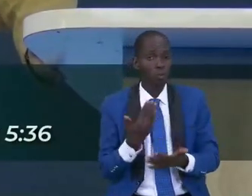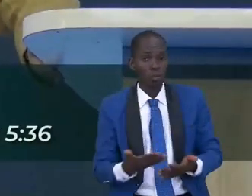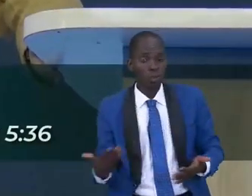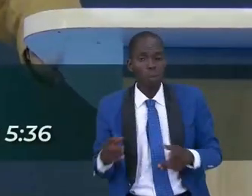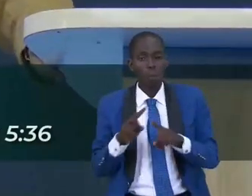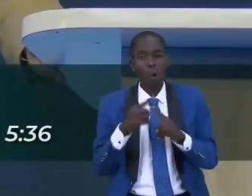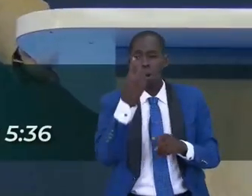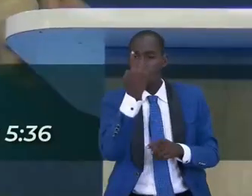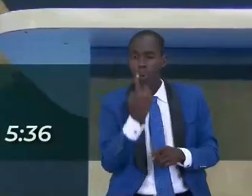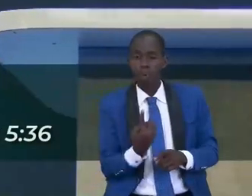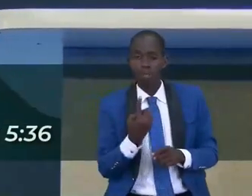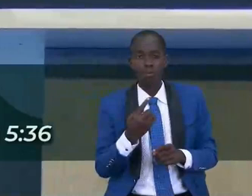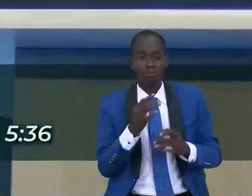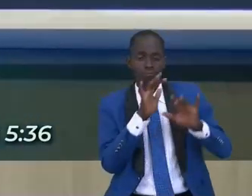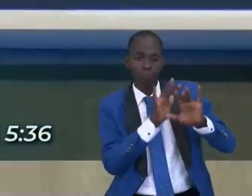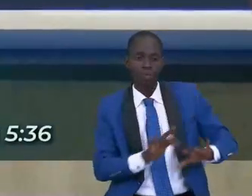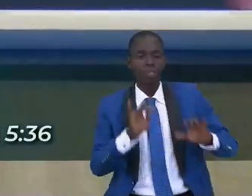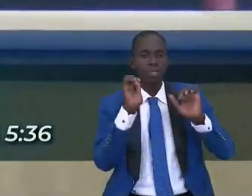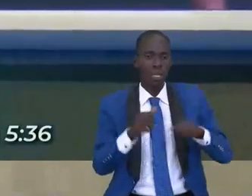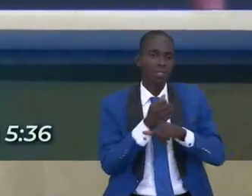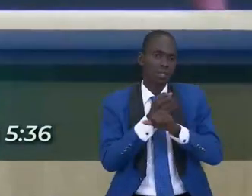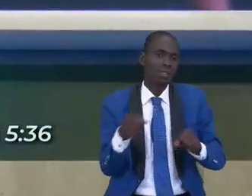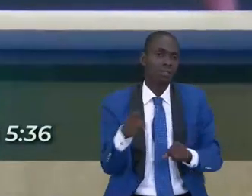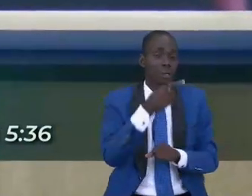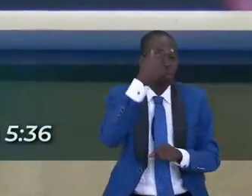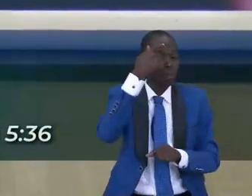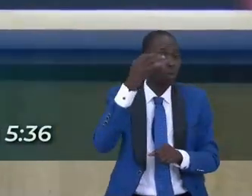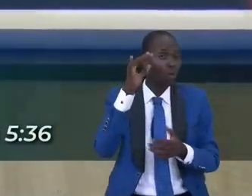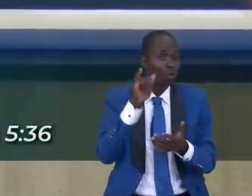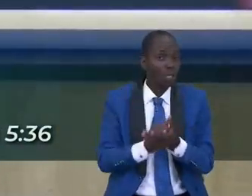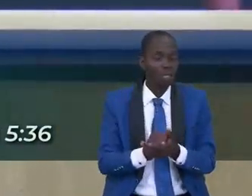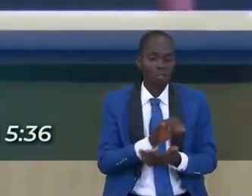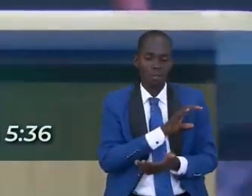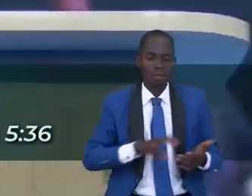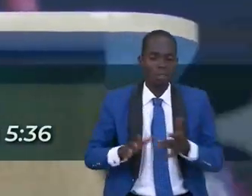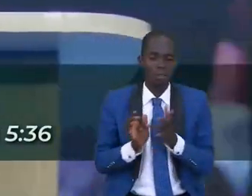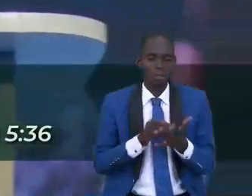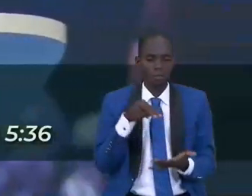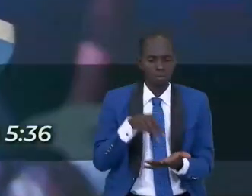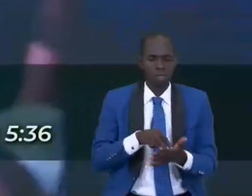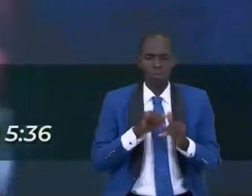pas qualifiés, que seule la miséricorde peut les sauver. À cause de cela,